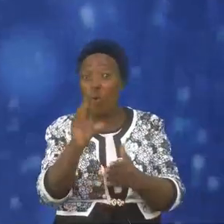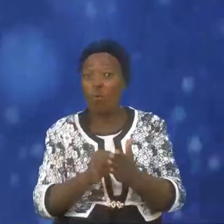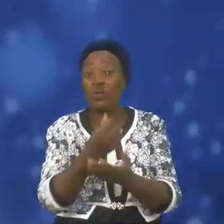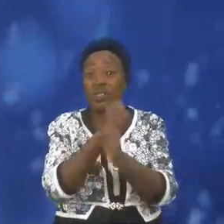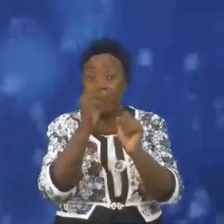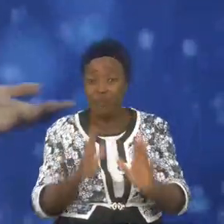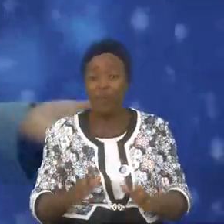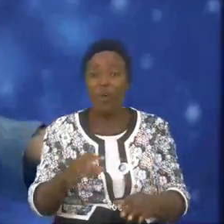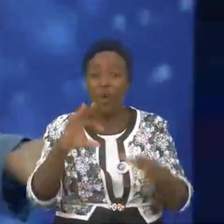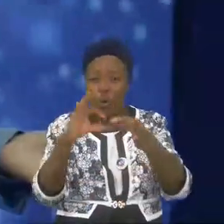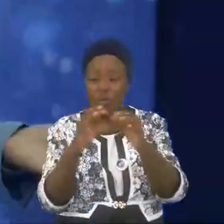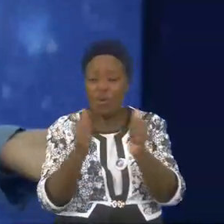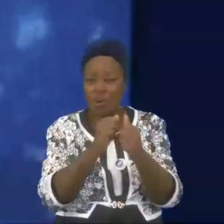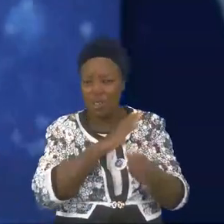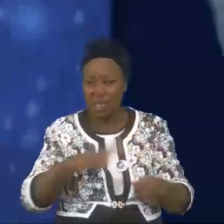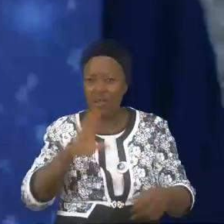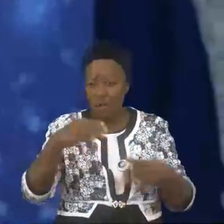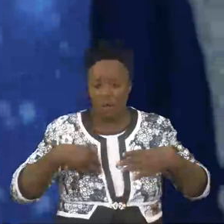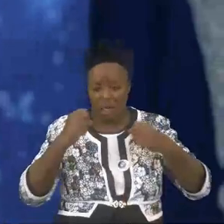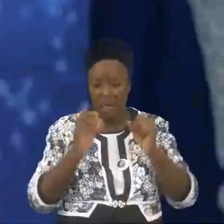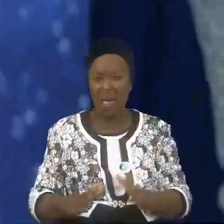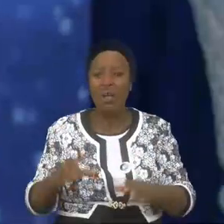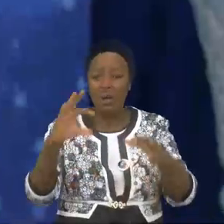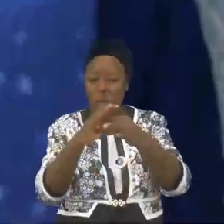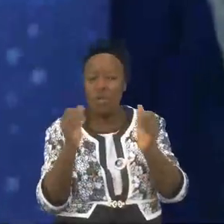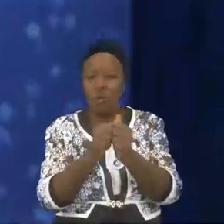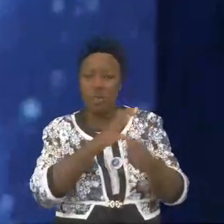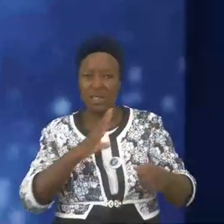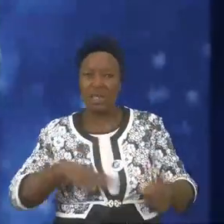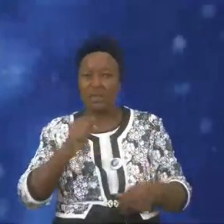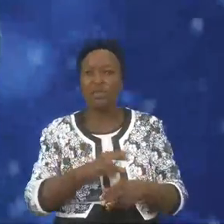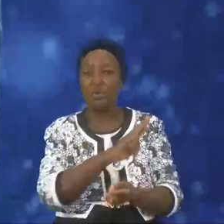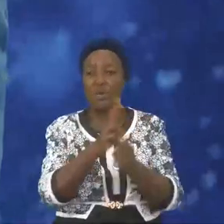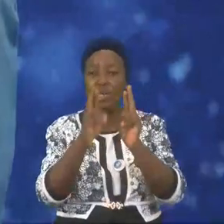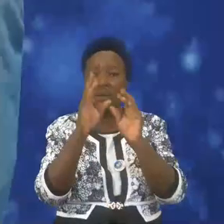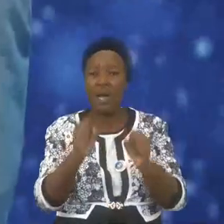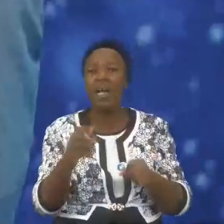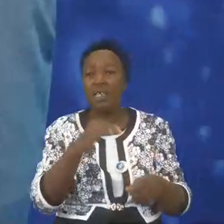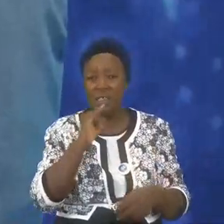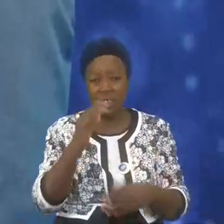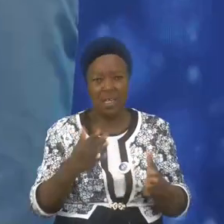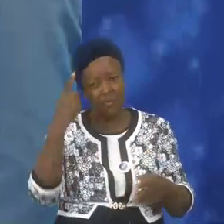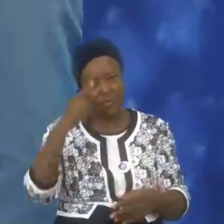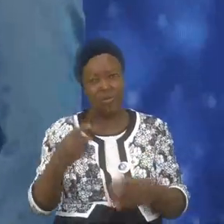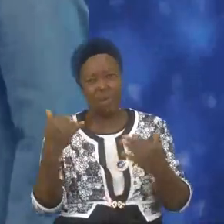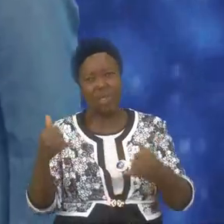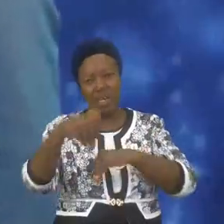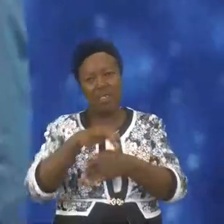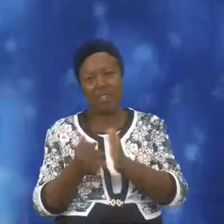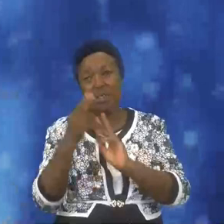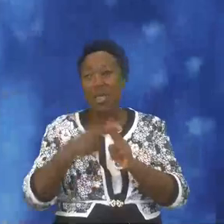sauveur, la connexion à Christ ton guérisseur, la connexion à Christ ton rédempteur est disponible pour toi ce